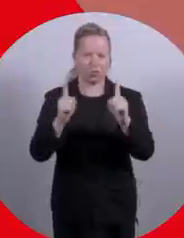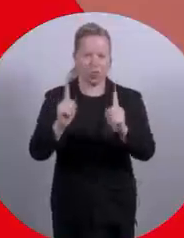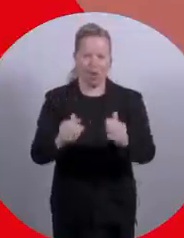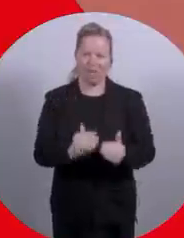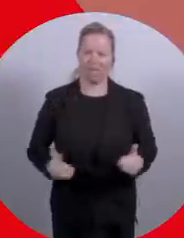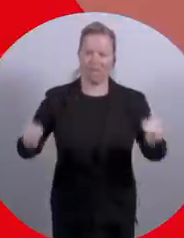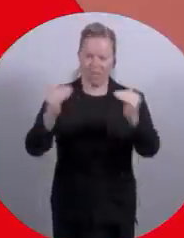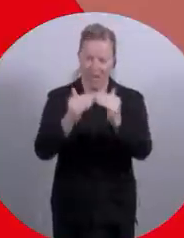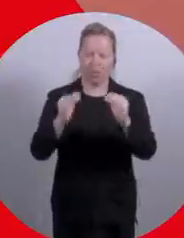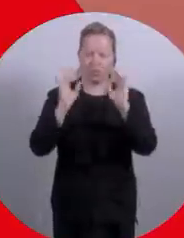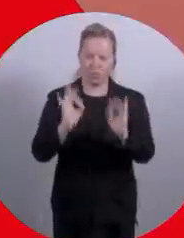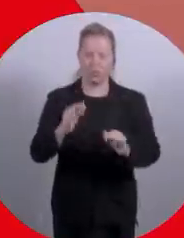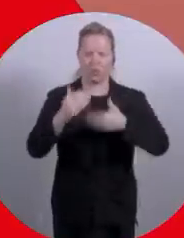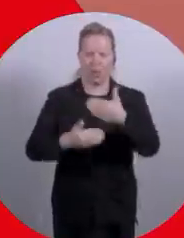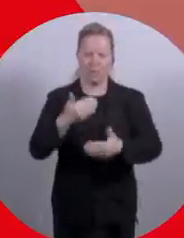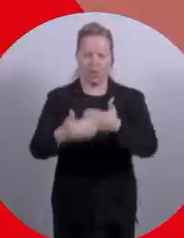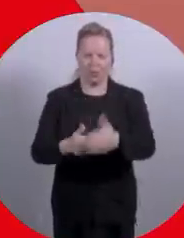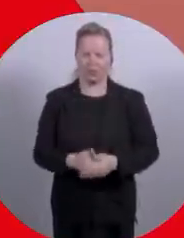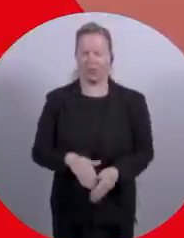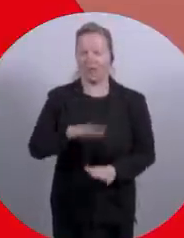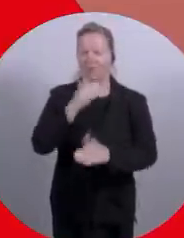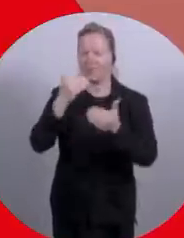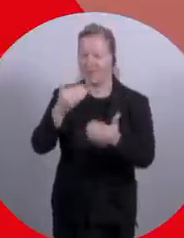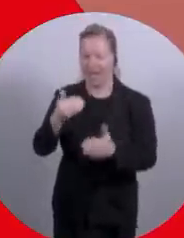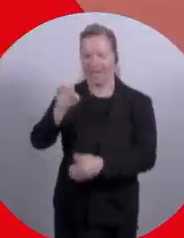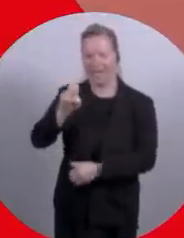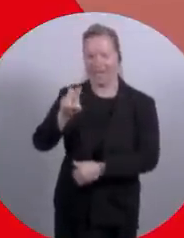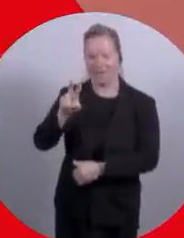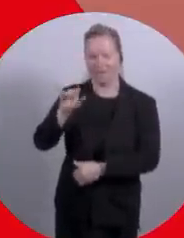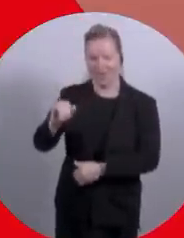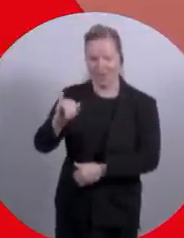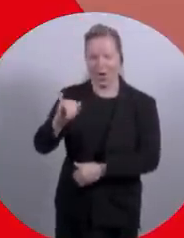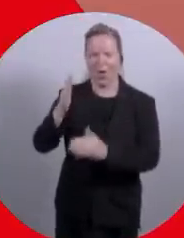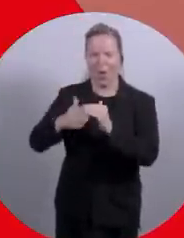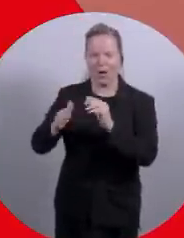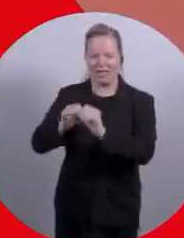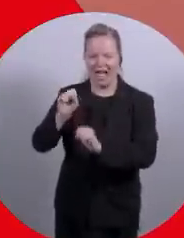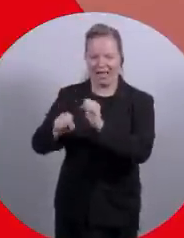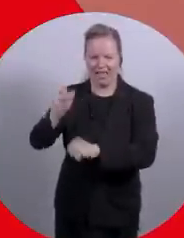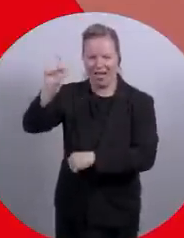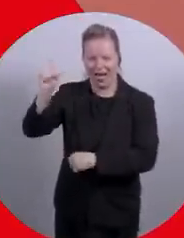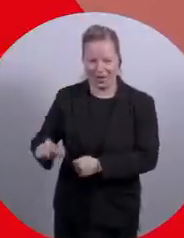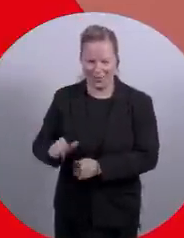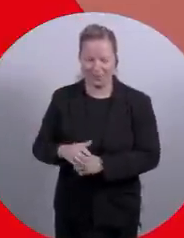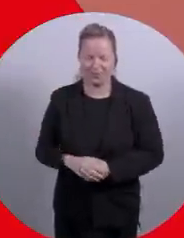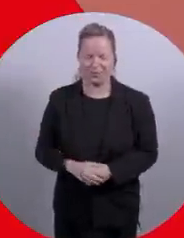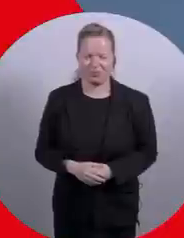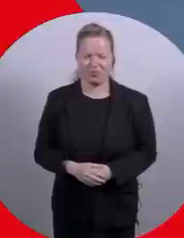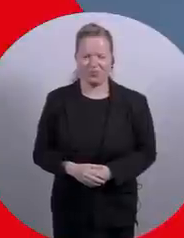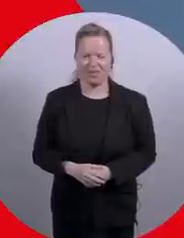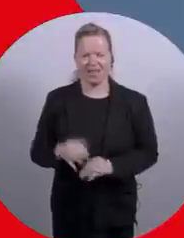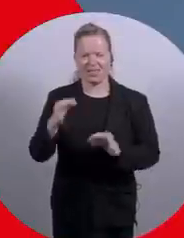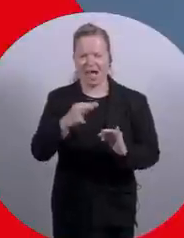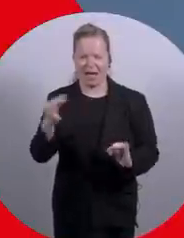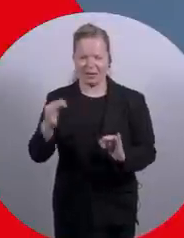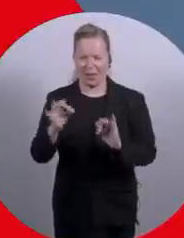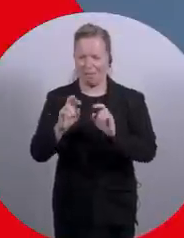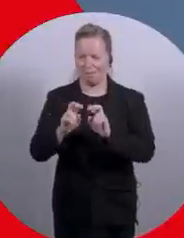herzlichen Dank Evi Holzleitner seitens des Tages Präsidiums nur auch zu Erklärung und dich